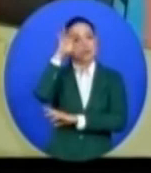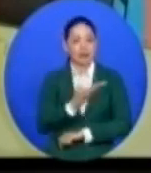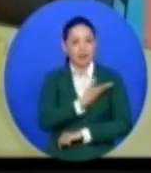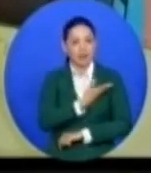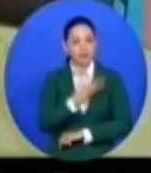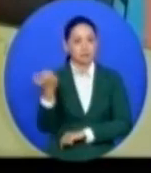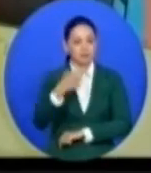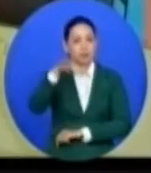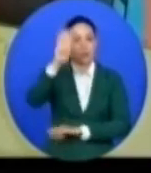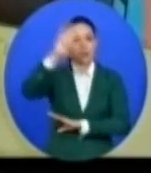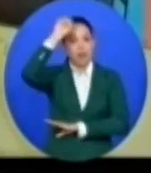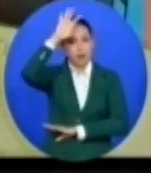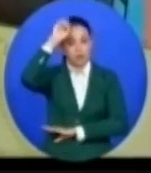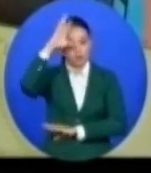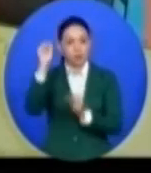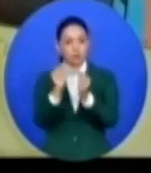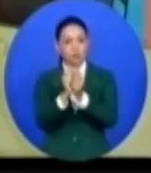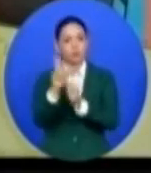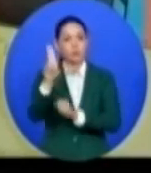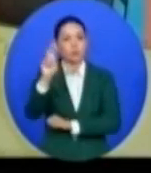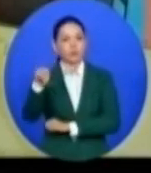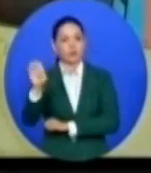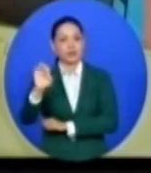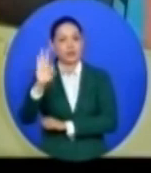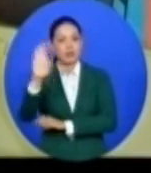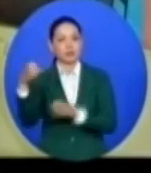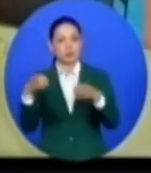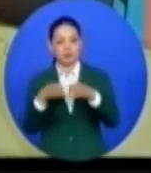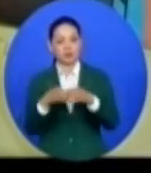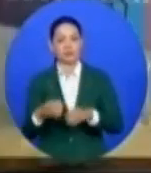Đào tạo phối hợp cùng Tập đoàn Giáo dục UNED tổ chức.